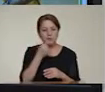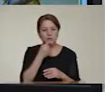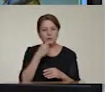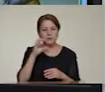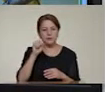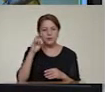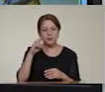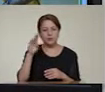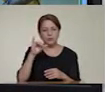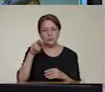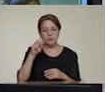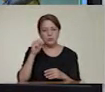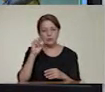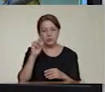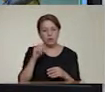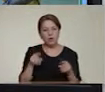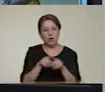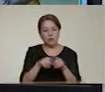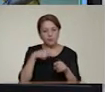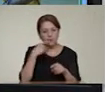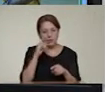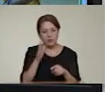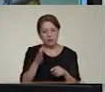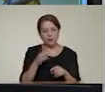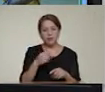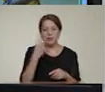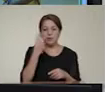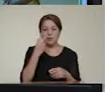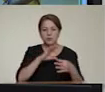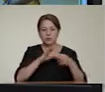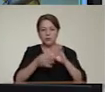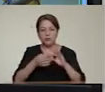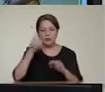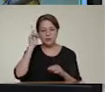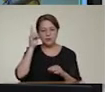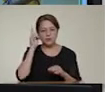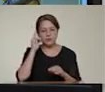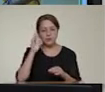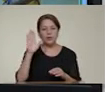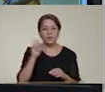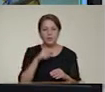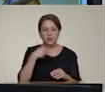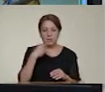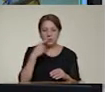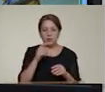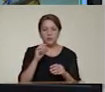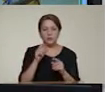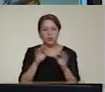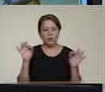ham deyiladi. İkinci gapimizda qadimgi va deyiladi so'zlarini